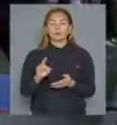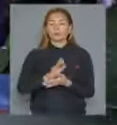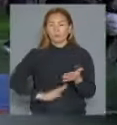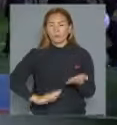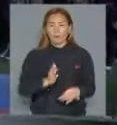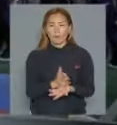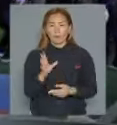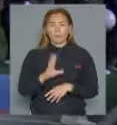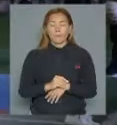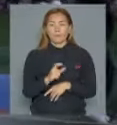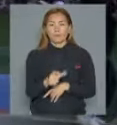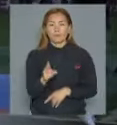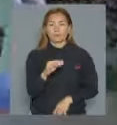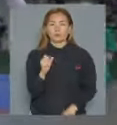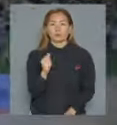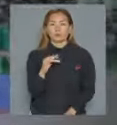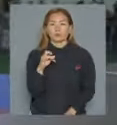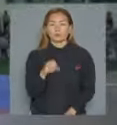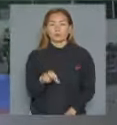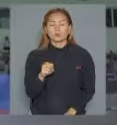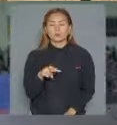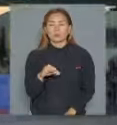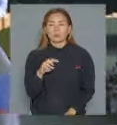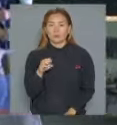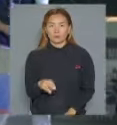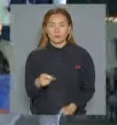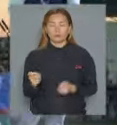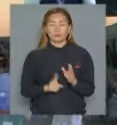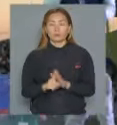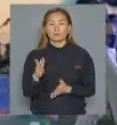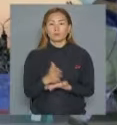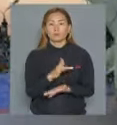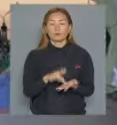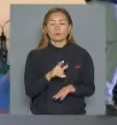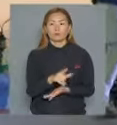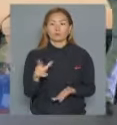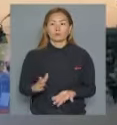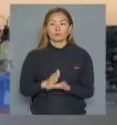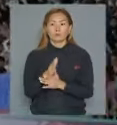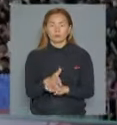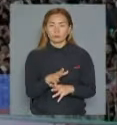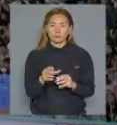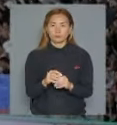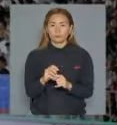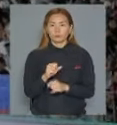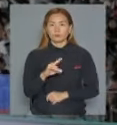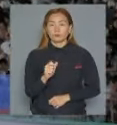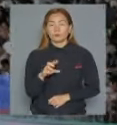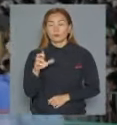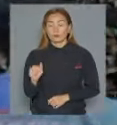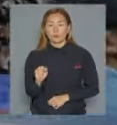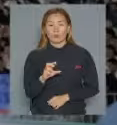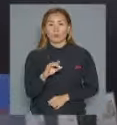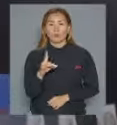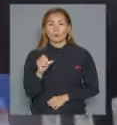жалғасты. Кештің тізгінін Дәулет Бижанов пен Салтанат Серкебаева ұстады. Қала тұрғындары мен қонақтарына Мархаба Сәби,